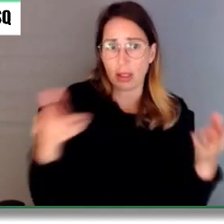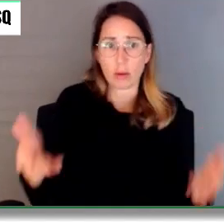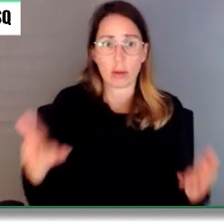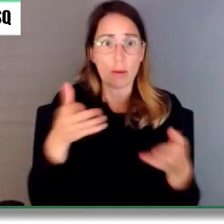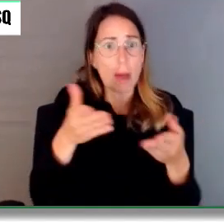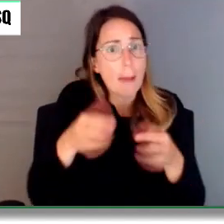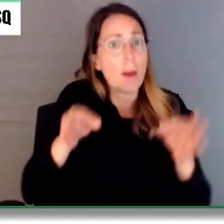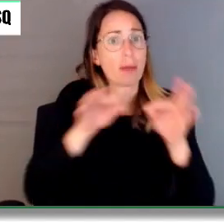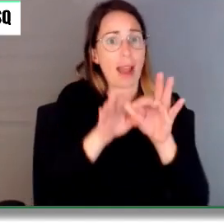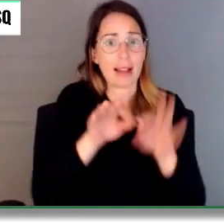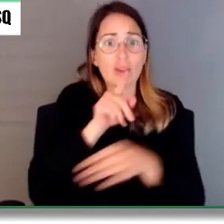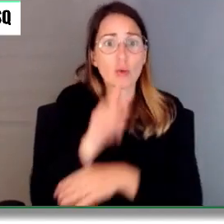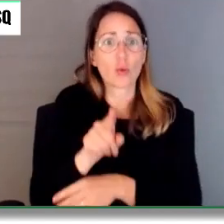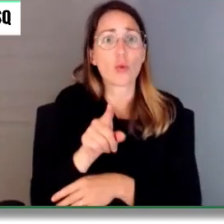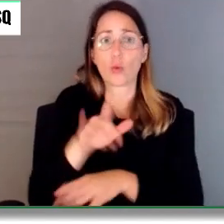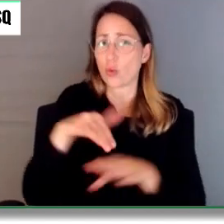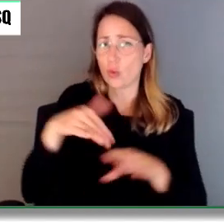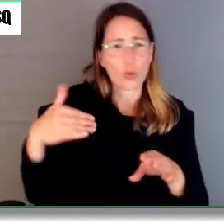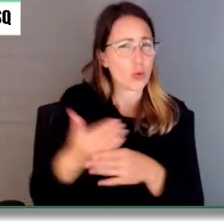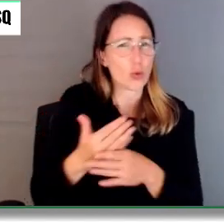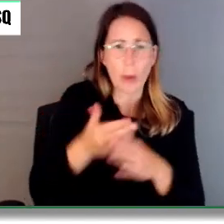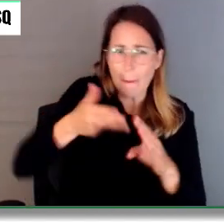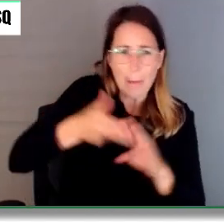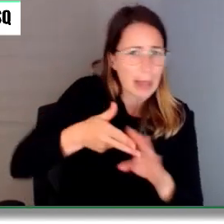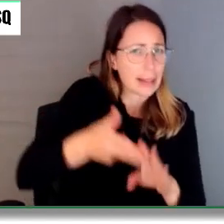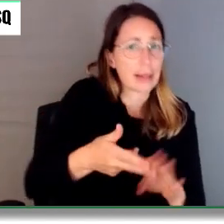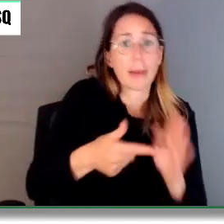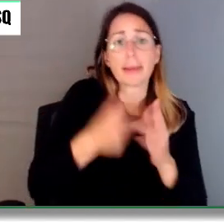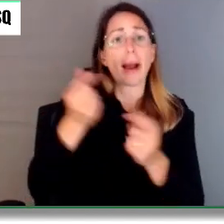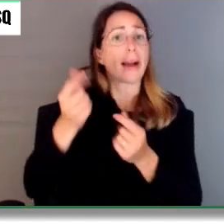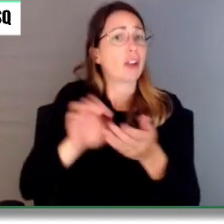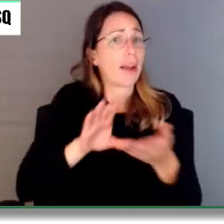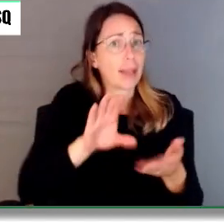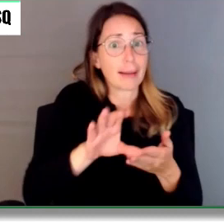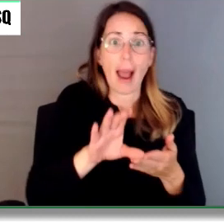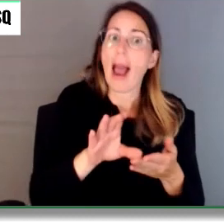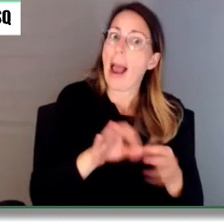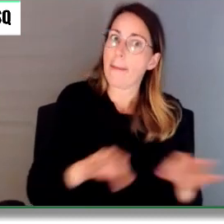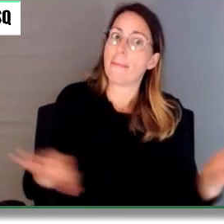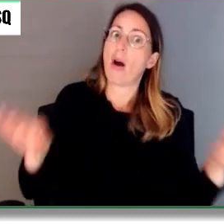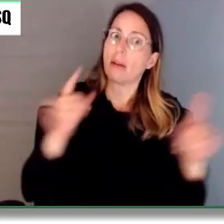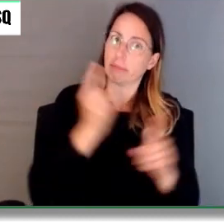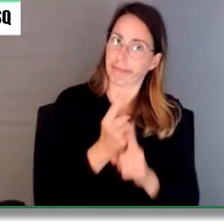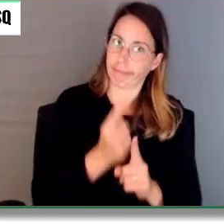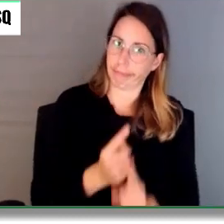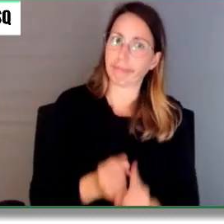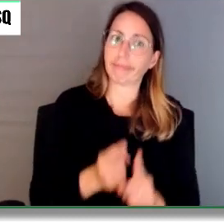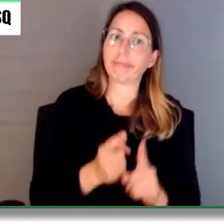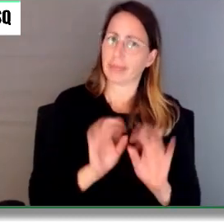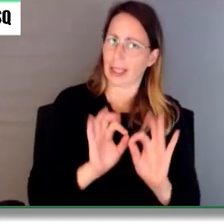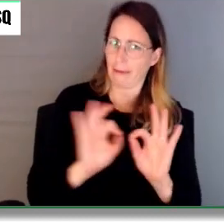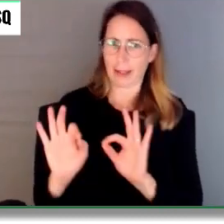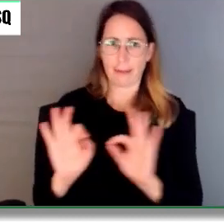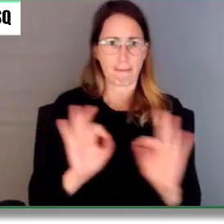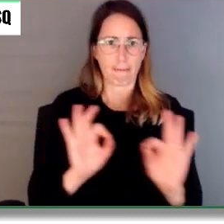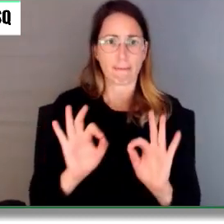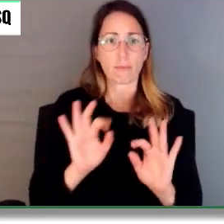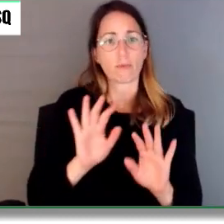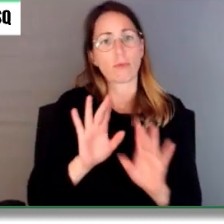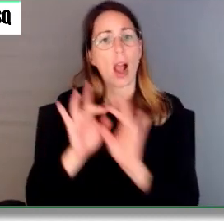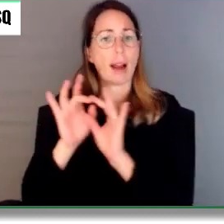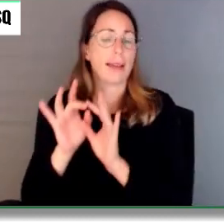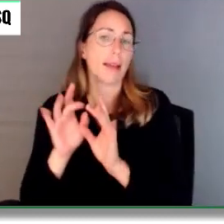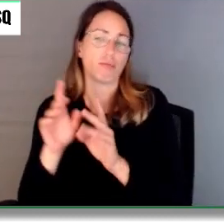tout investissement dans le secteur est important, approprié et efficient du point de vue de la politique publique. J'aimerais maintenant passer